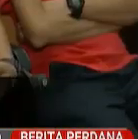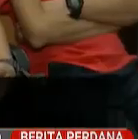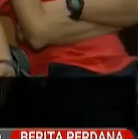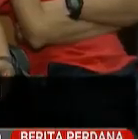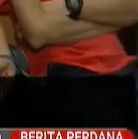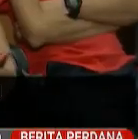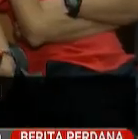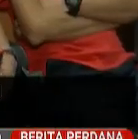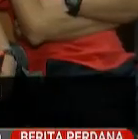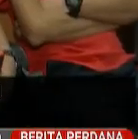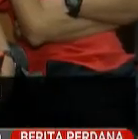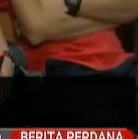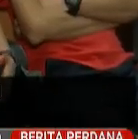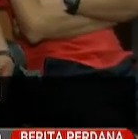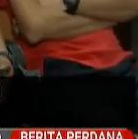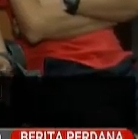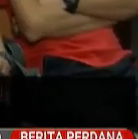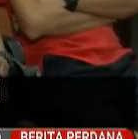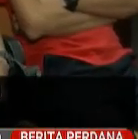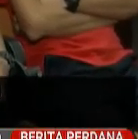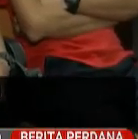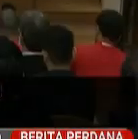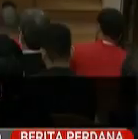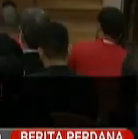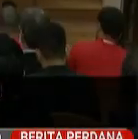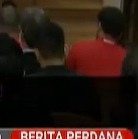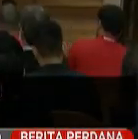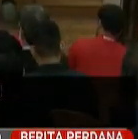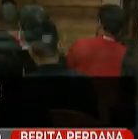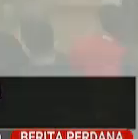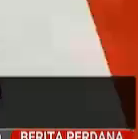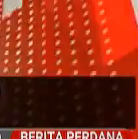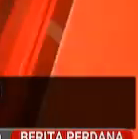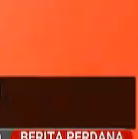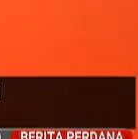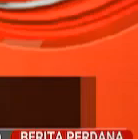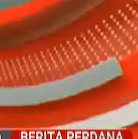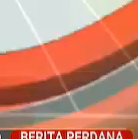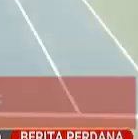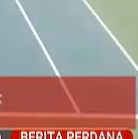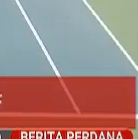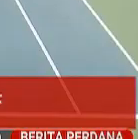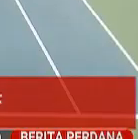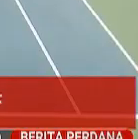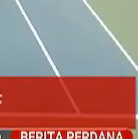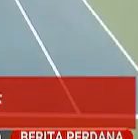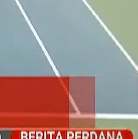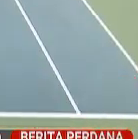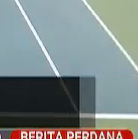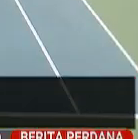Amatur Football League AFL struktur semua saingan Liga M3 bermula musim ini.